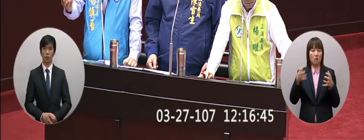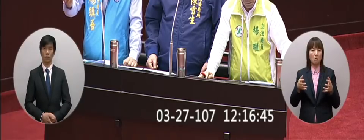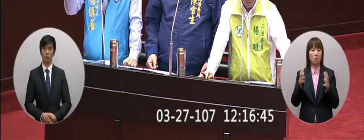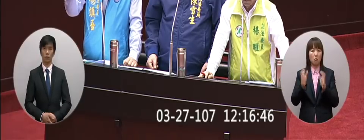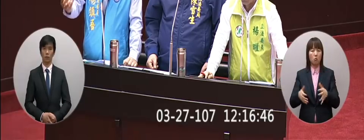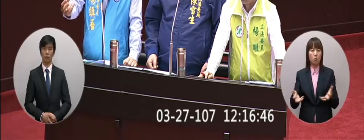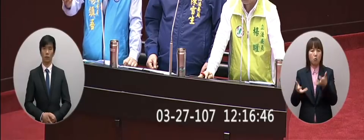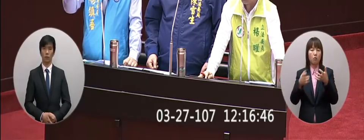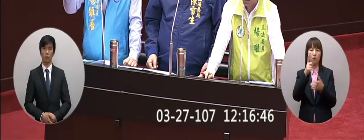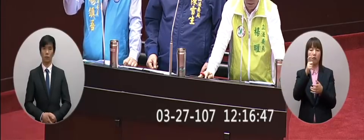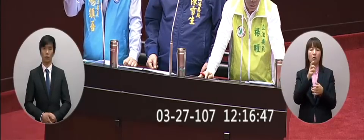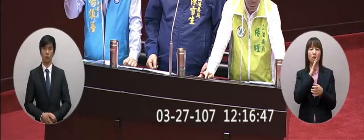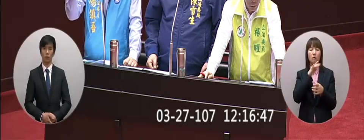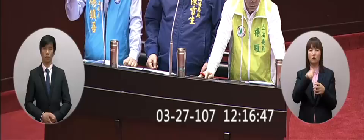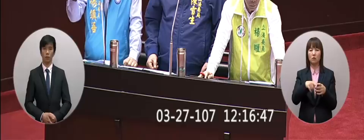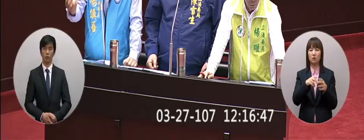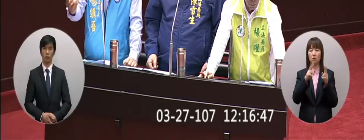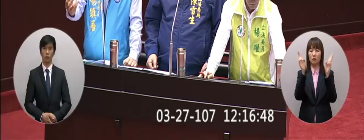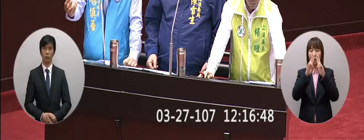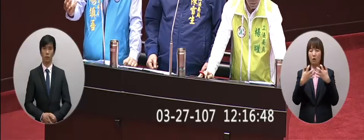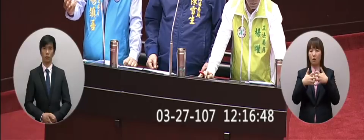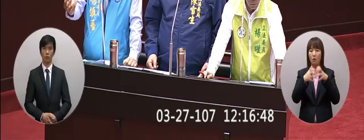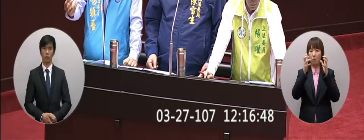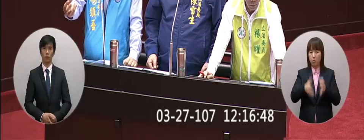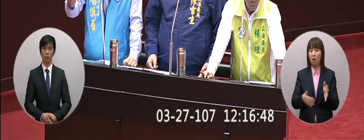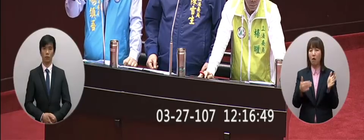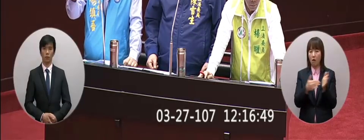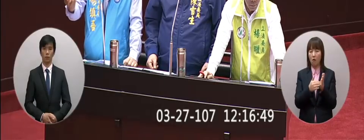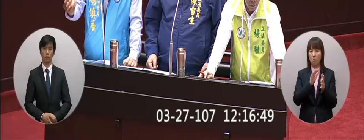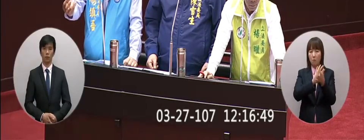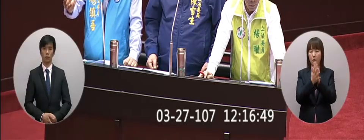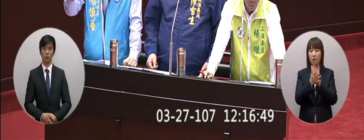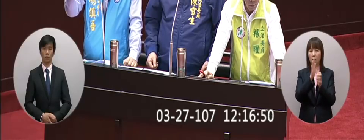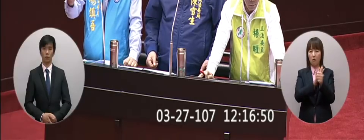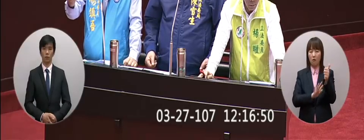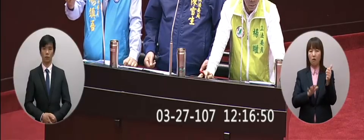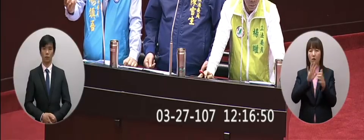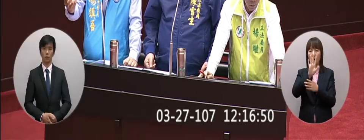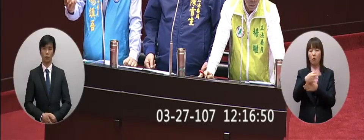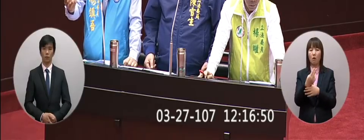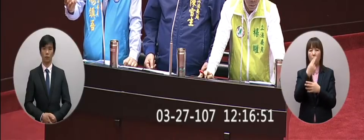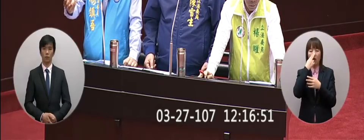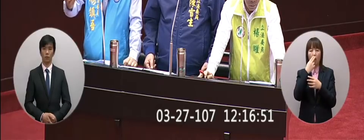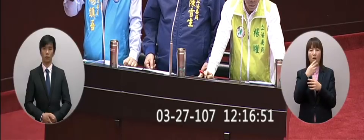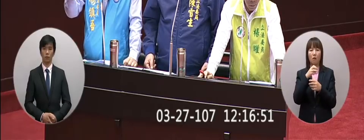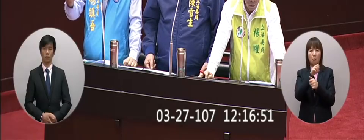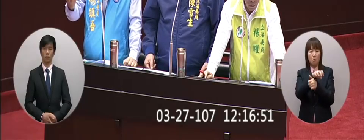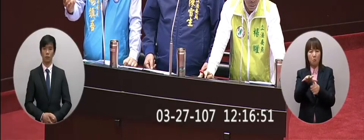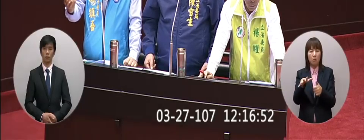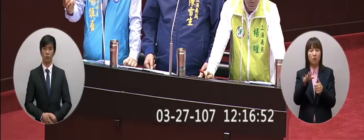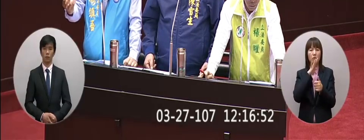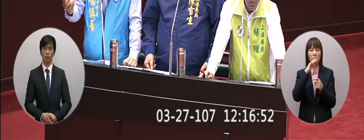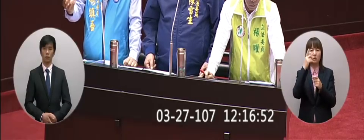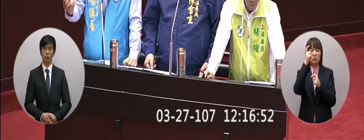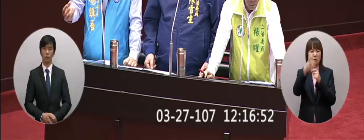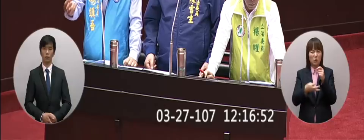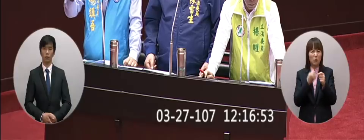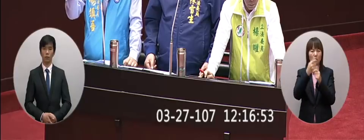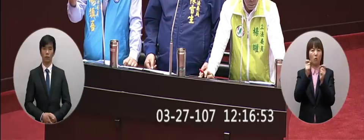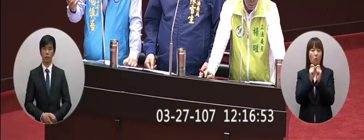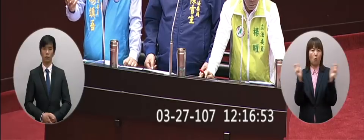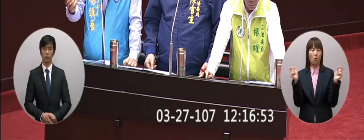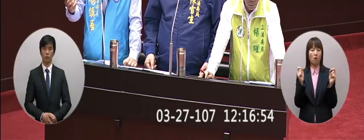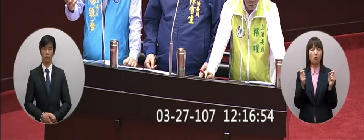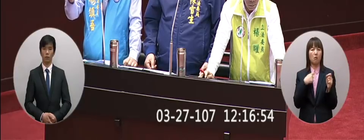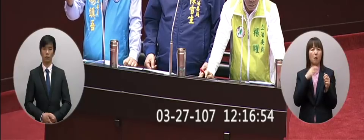了。但是这样的一个发电机组设下去之后，它给金门带来的空气的危害，却是长达数十年的。但